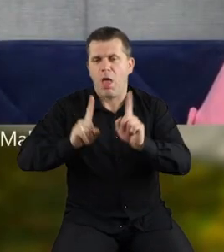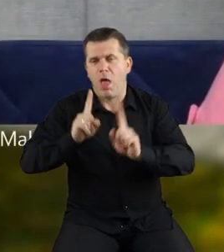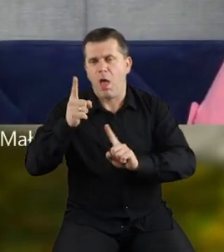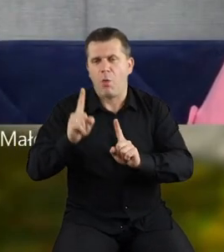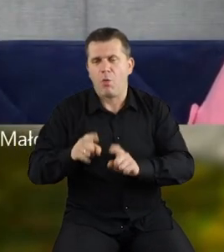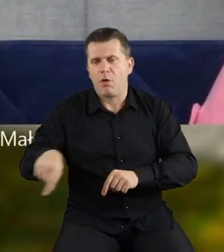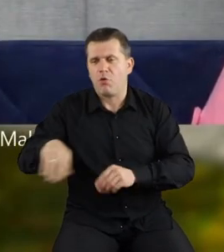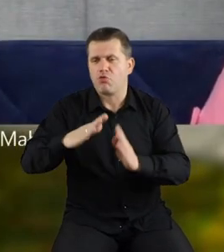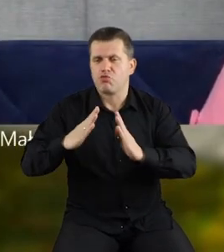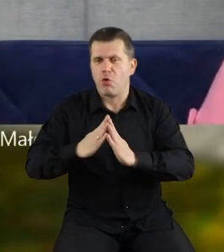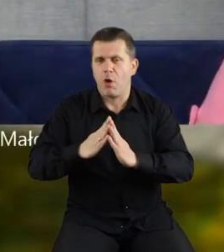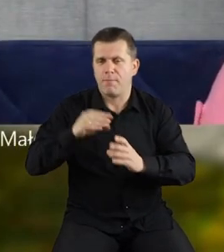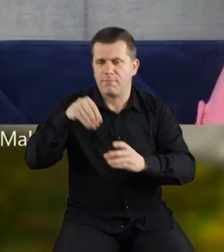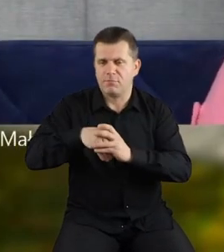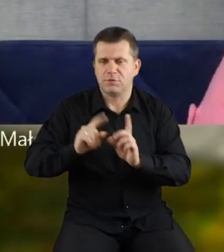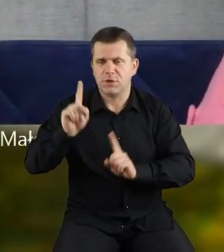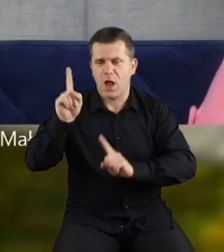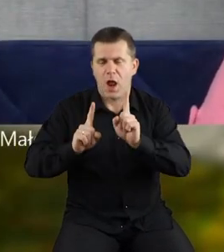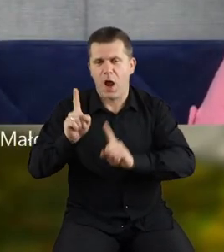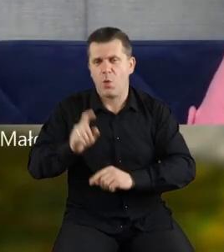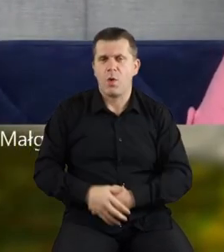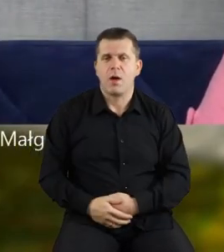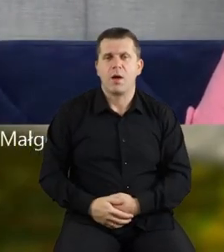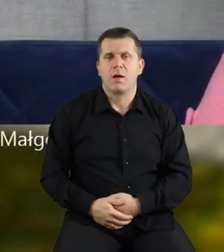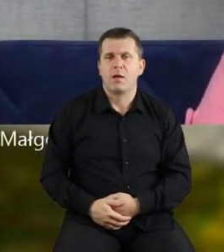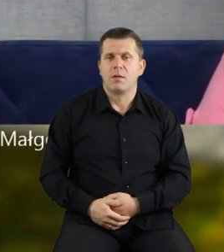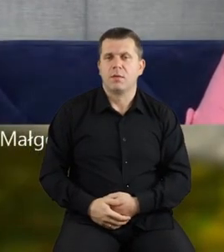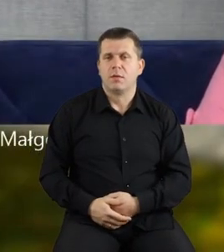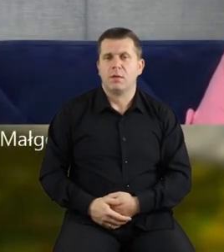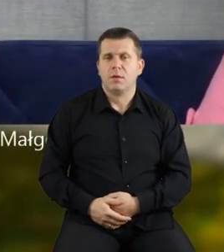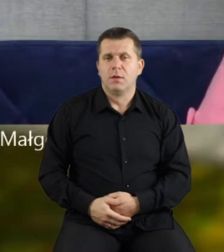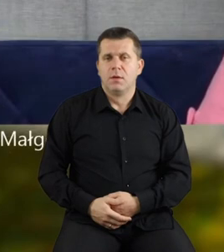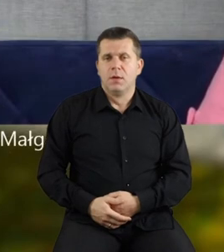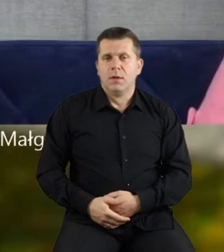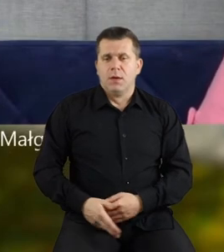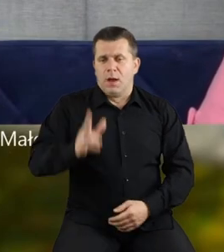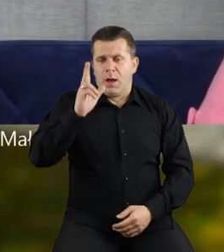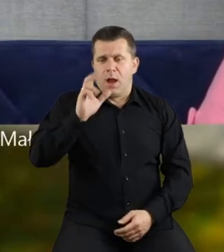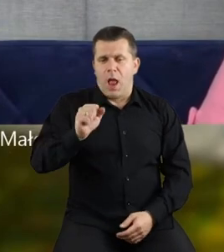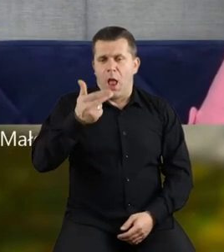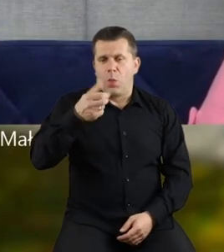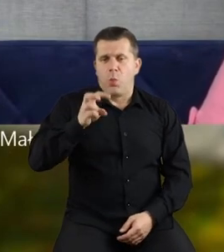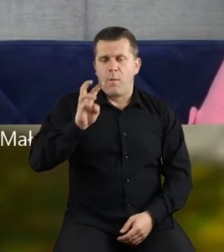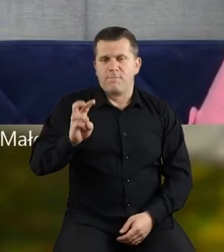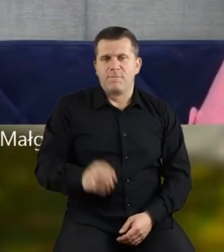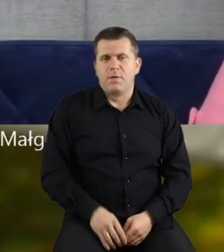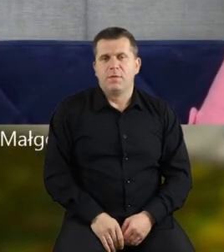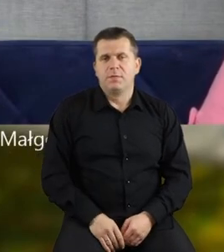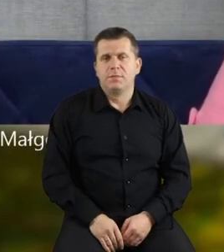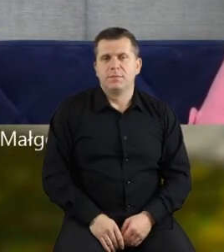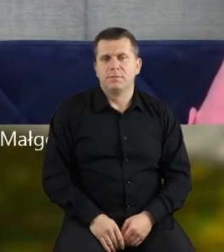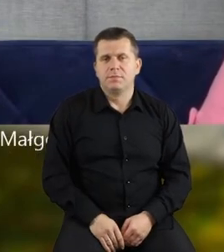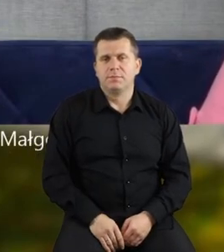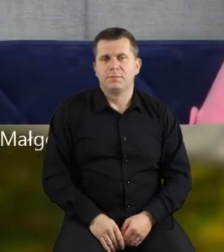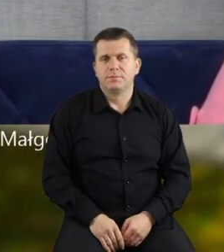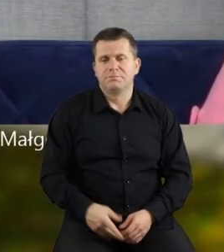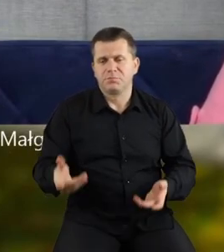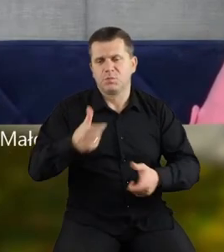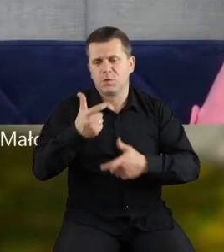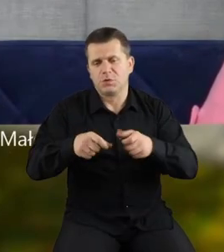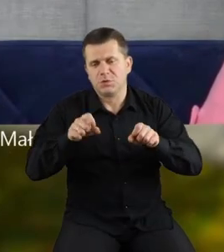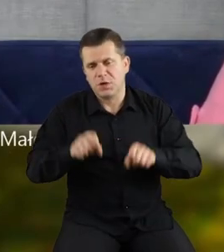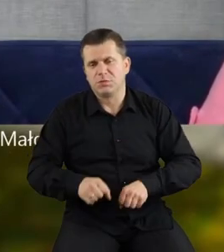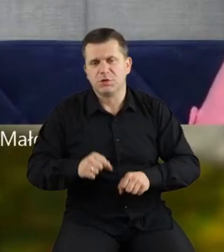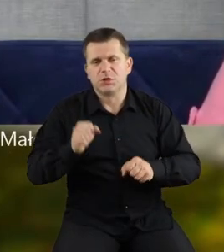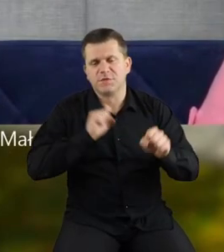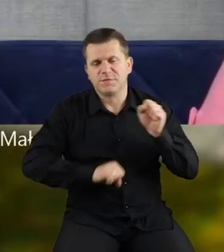działkach, w domku, w ogródkach działkowych i w pewnym momencie sprowadza sobie kanu, w którym siedzi